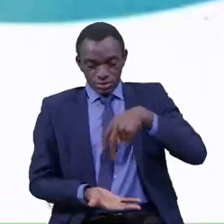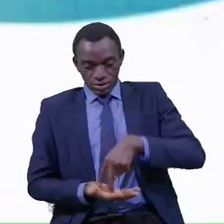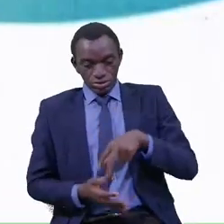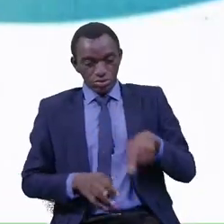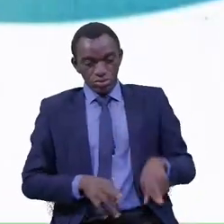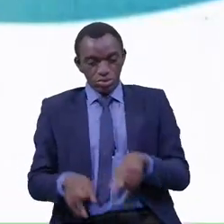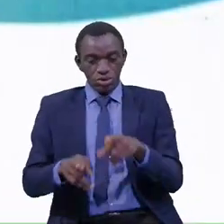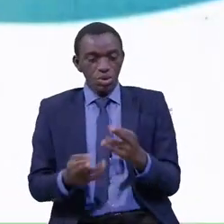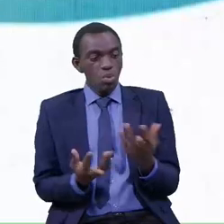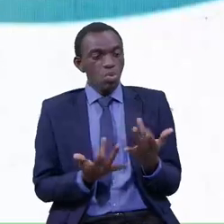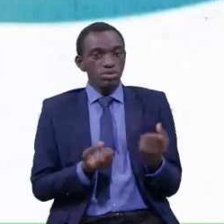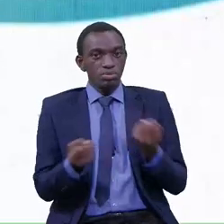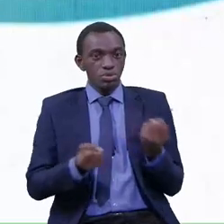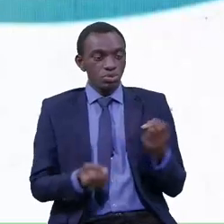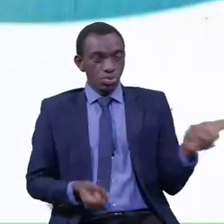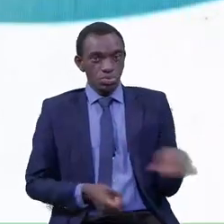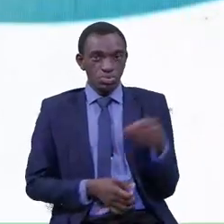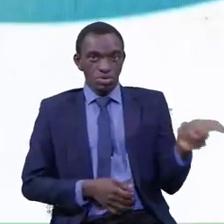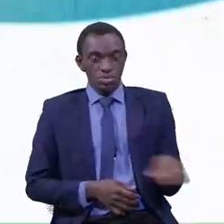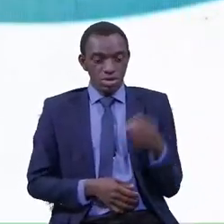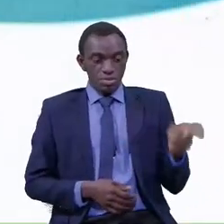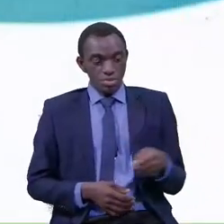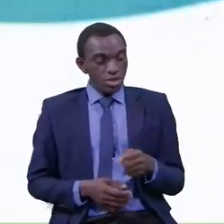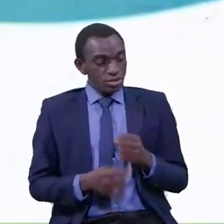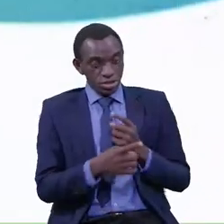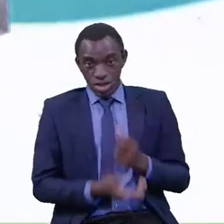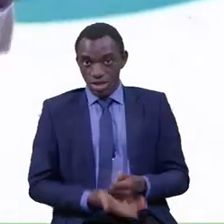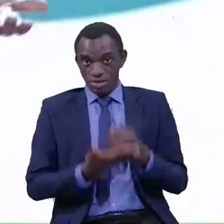un gros fardeau qu'elle pouvait porter sur la terre.